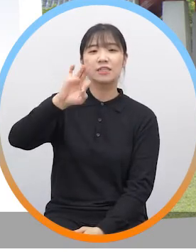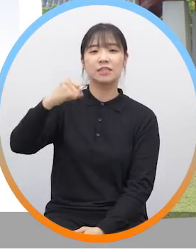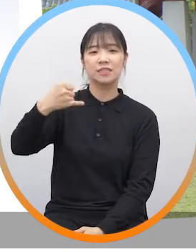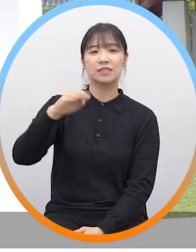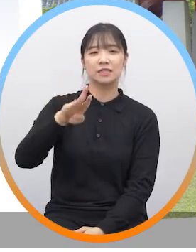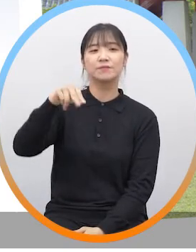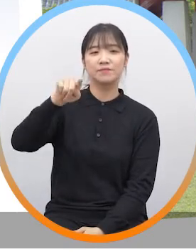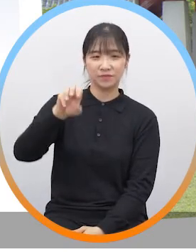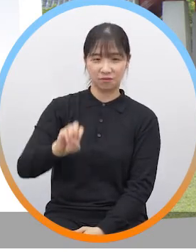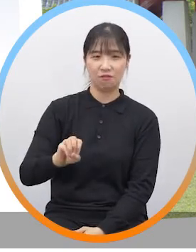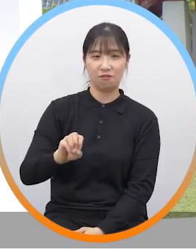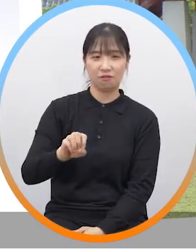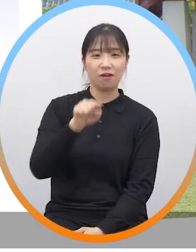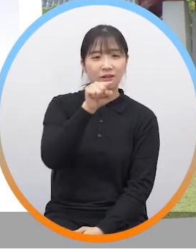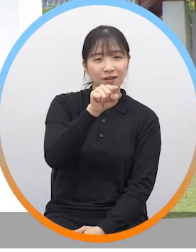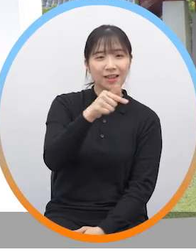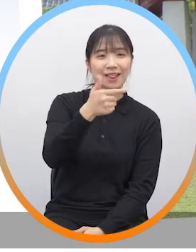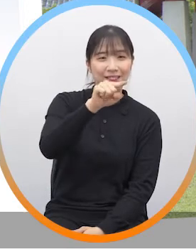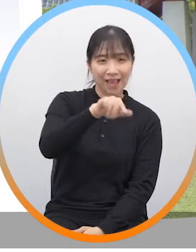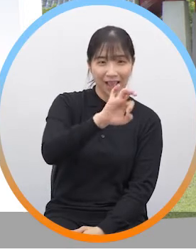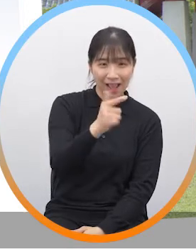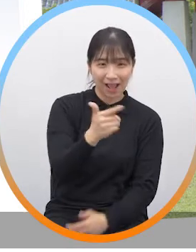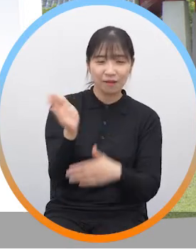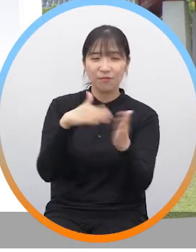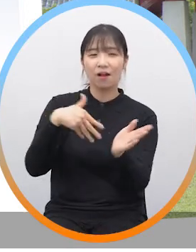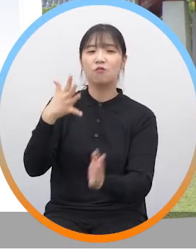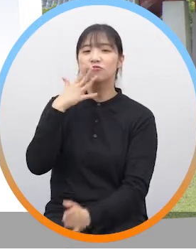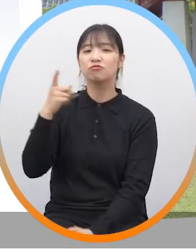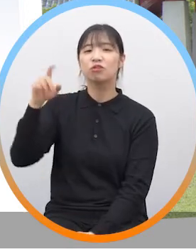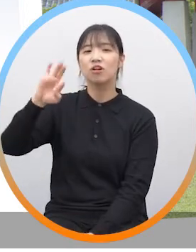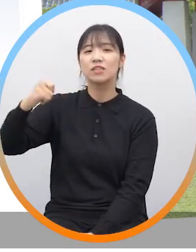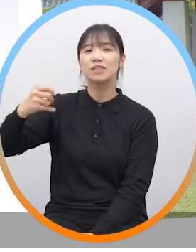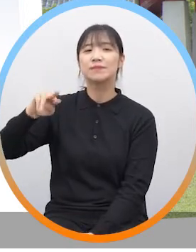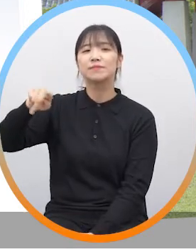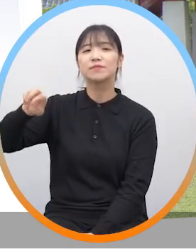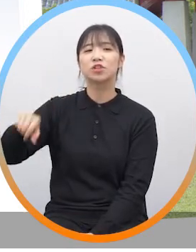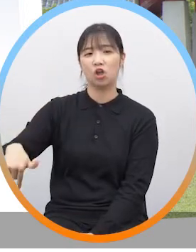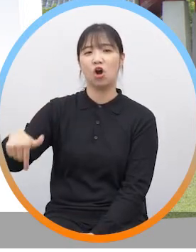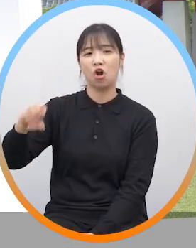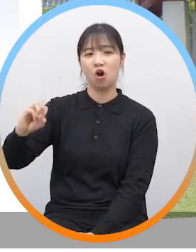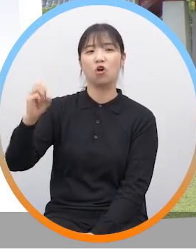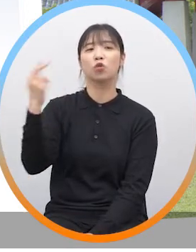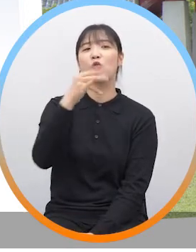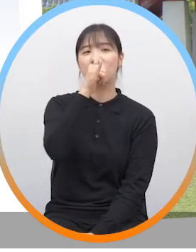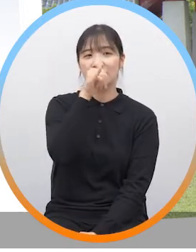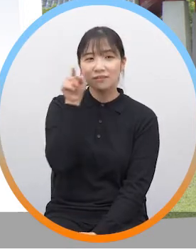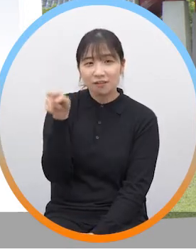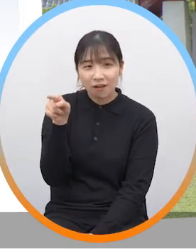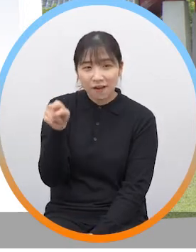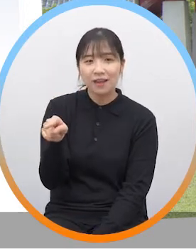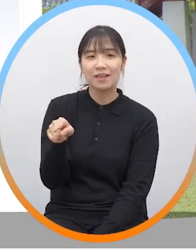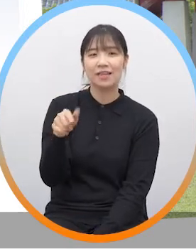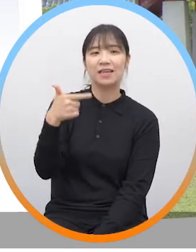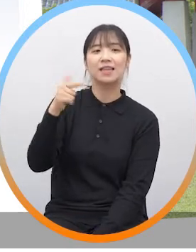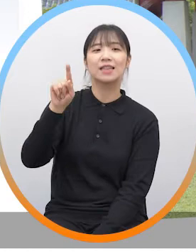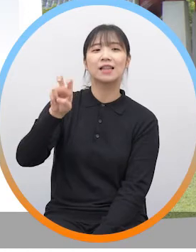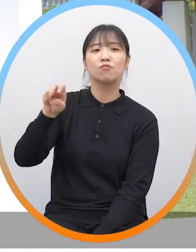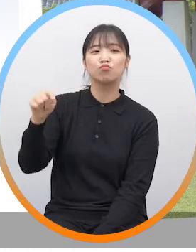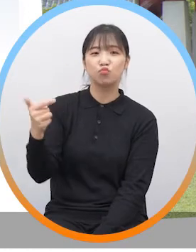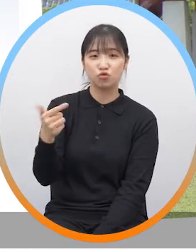읍성, 요건 나간 읍성이고 순천 읍성이 또 있었습니다. 거기에